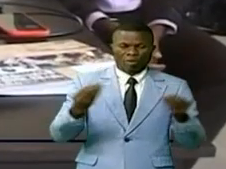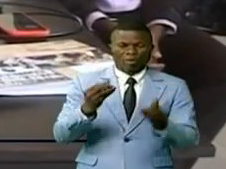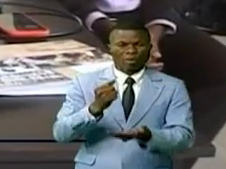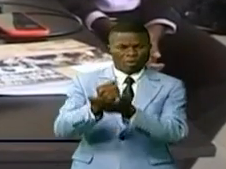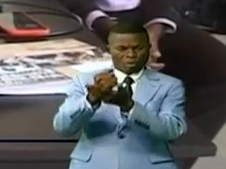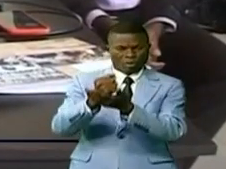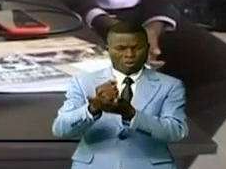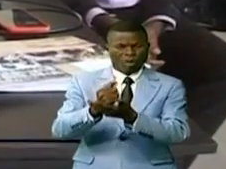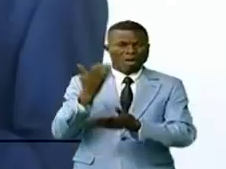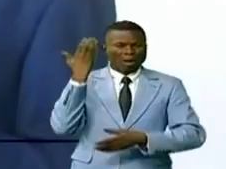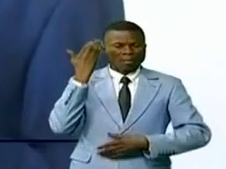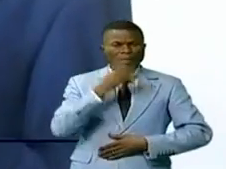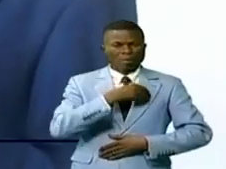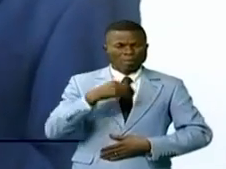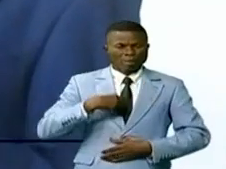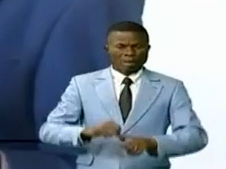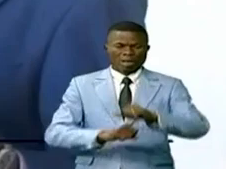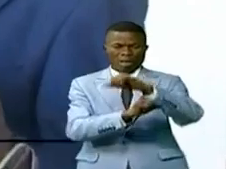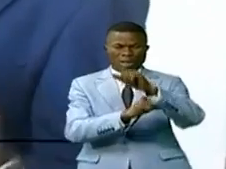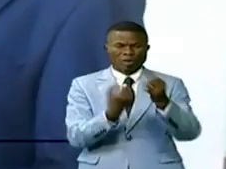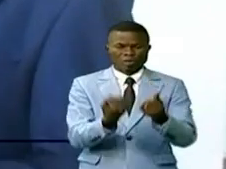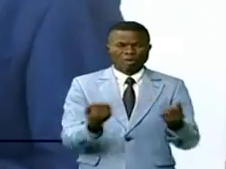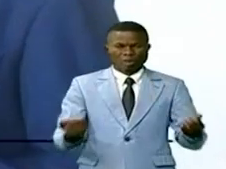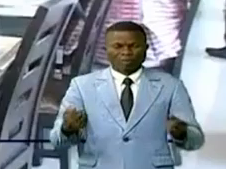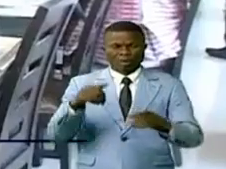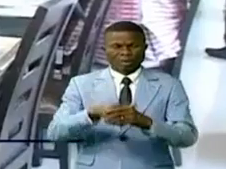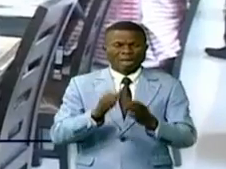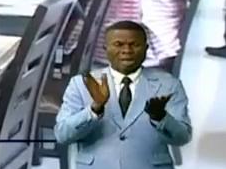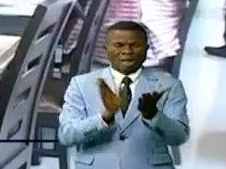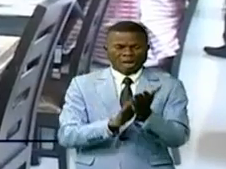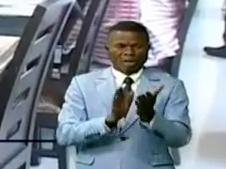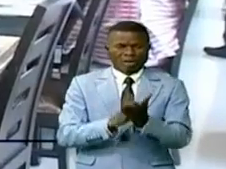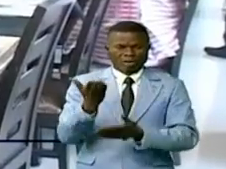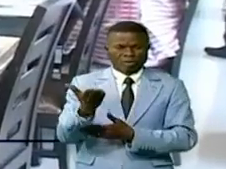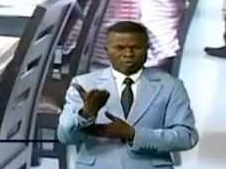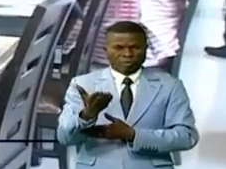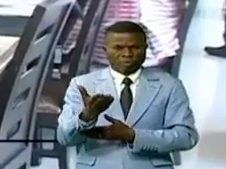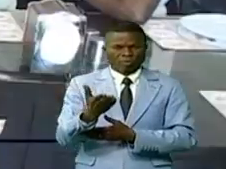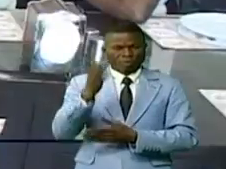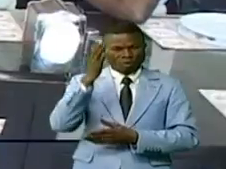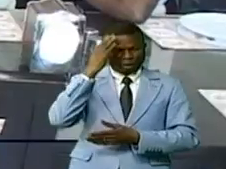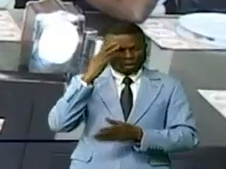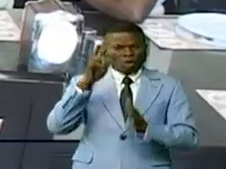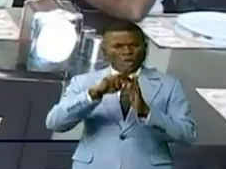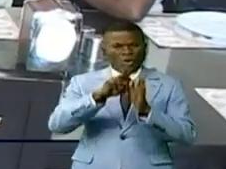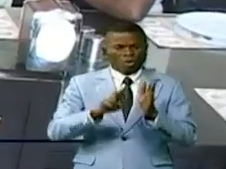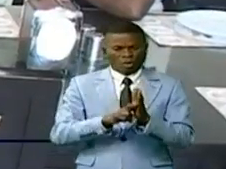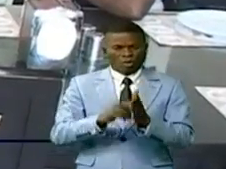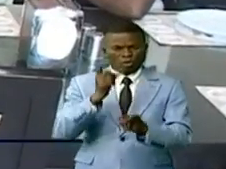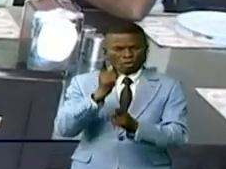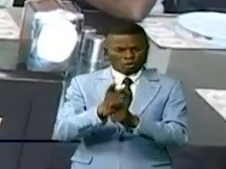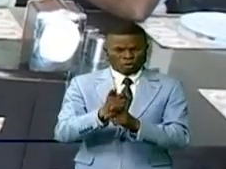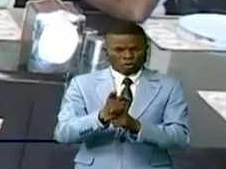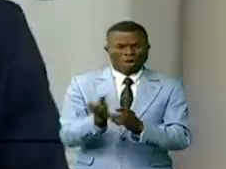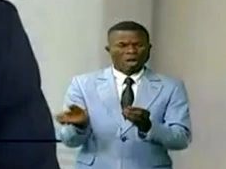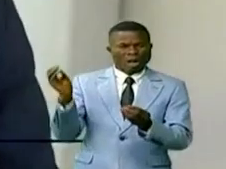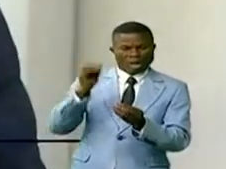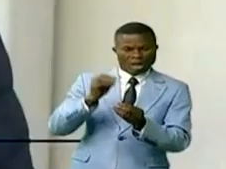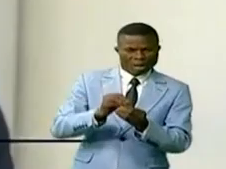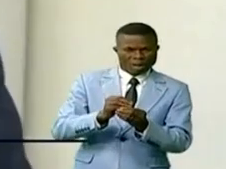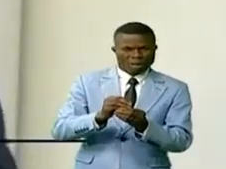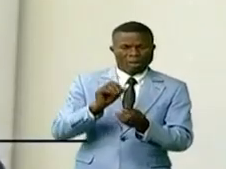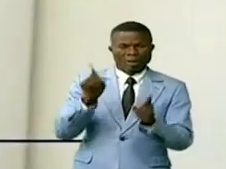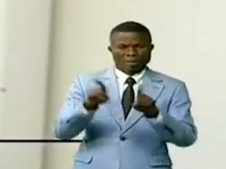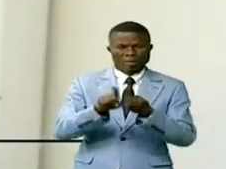permettre aux parents d'accompagner leurs enfants dans la scolarité et se saisir de leur rôle spécifique et complémentaire à celui